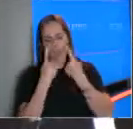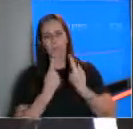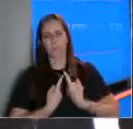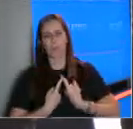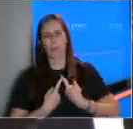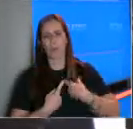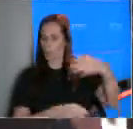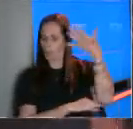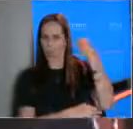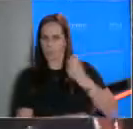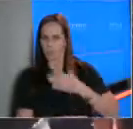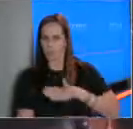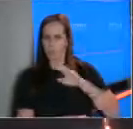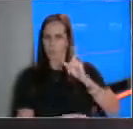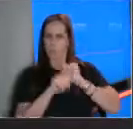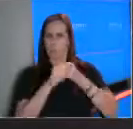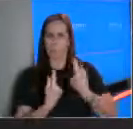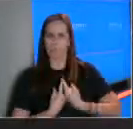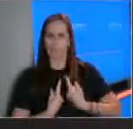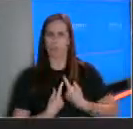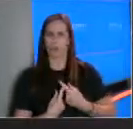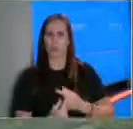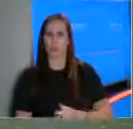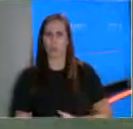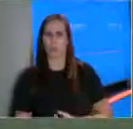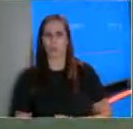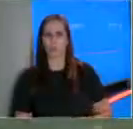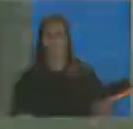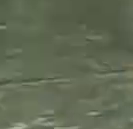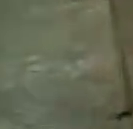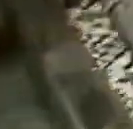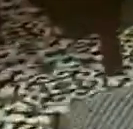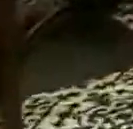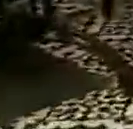אנחנו מעצמה בפני עצמה ורק על עצמה אנחנו צריכים לסמוך.